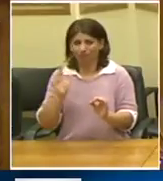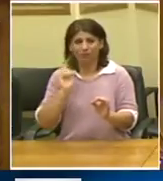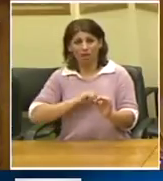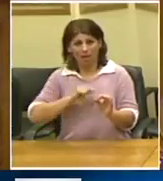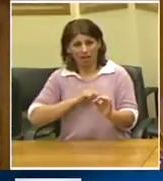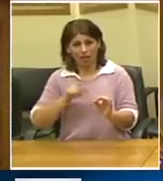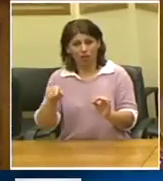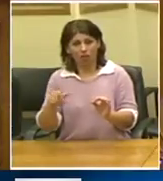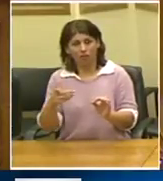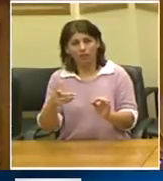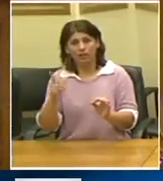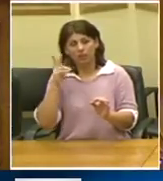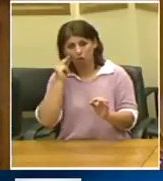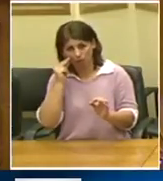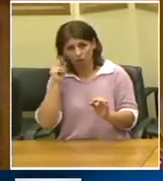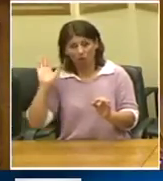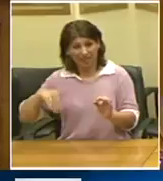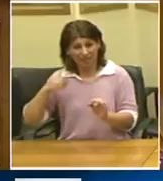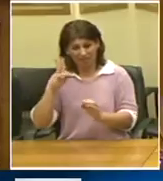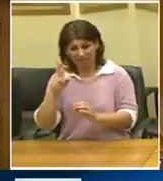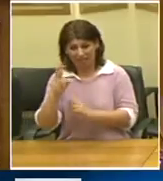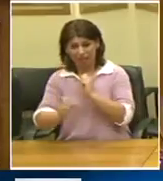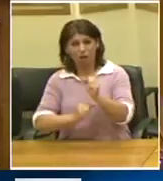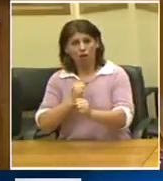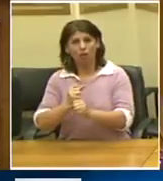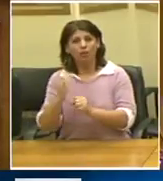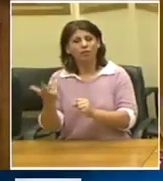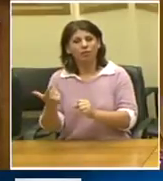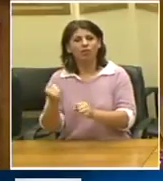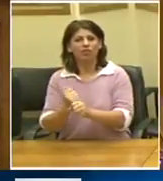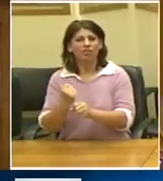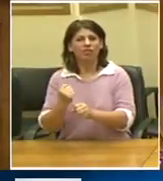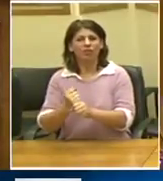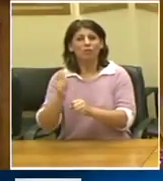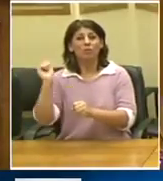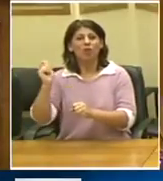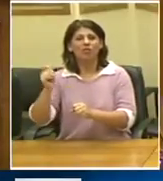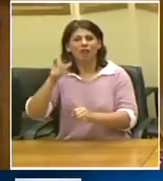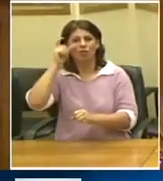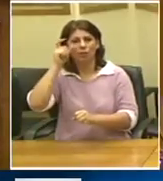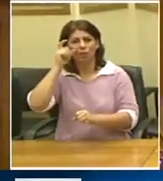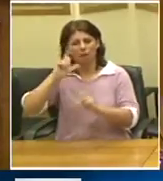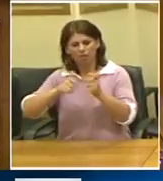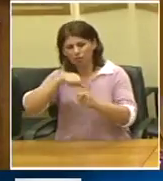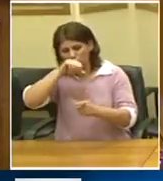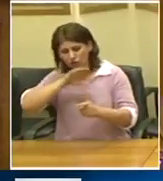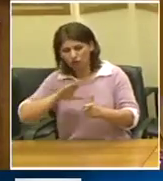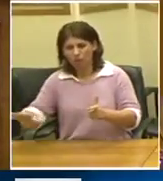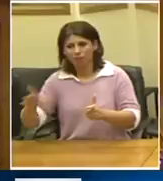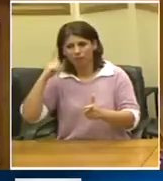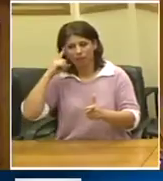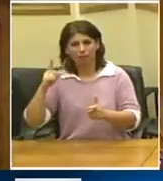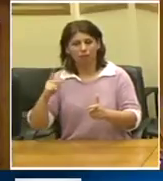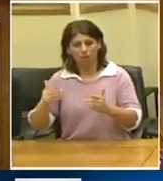ή σκοπιανό, αν θέλετε, τις τελευταίες 3 δεκαετίες είναι η καριέρα του κυρίου Σαμαρά. Με τον εθνικισμό, κατά τη γνώμη μου, στα